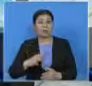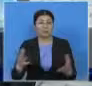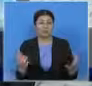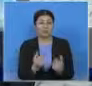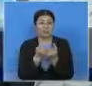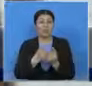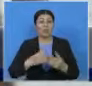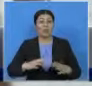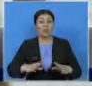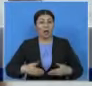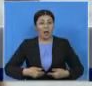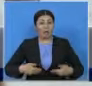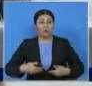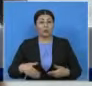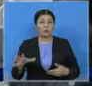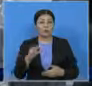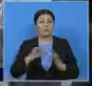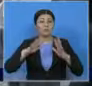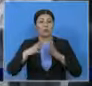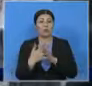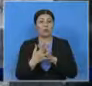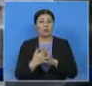аулы. Их брали с собой на охоту.